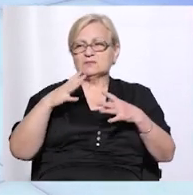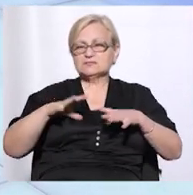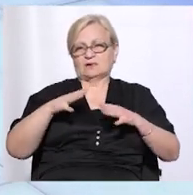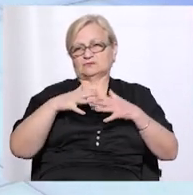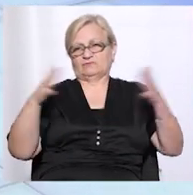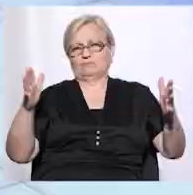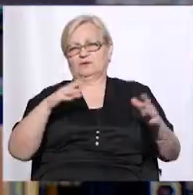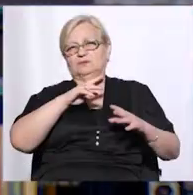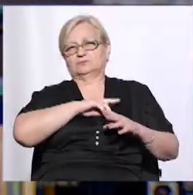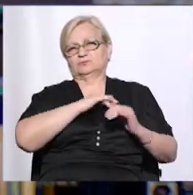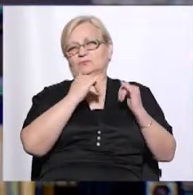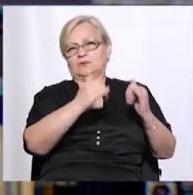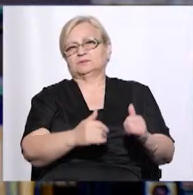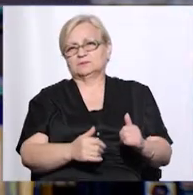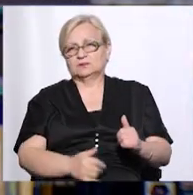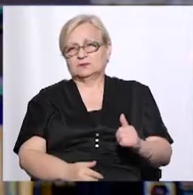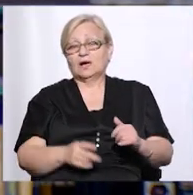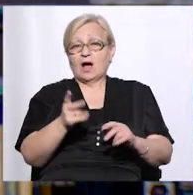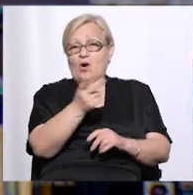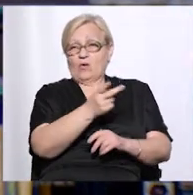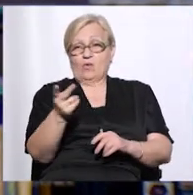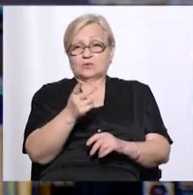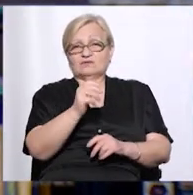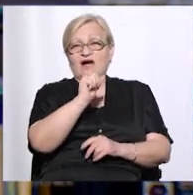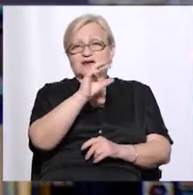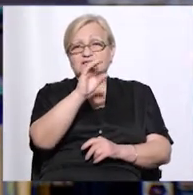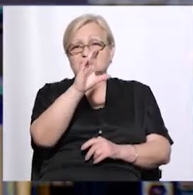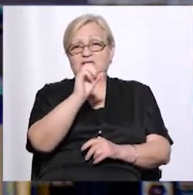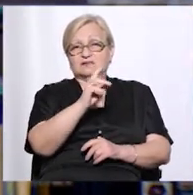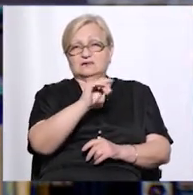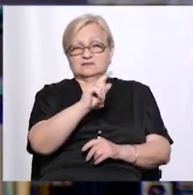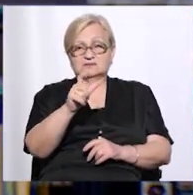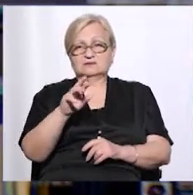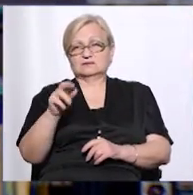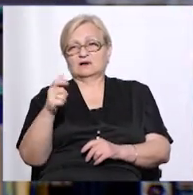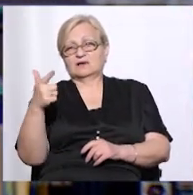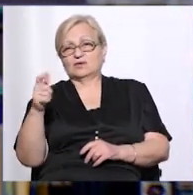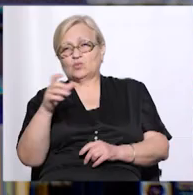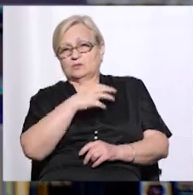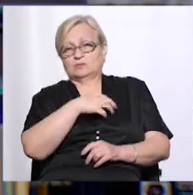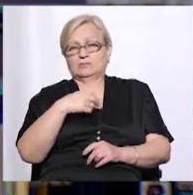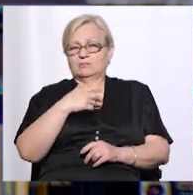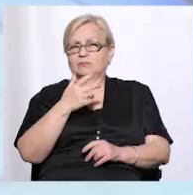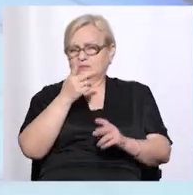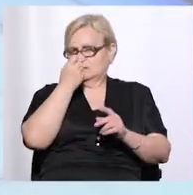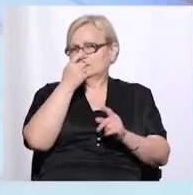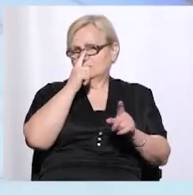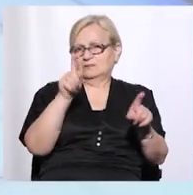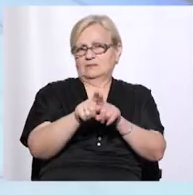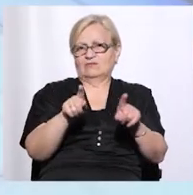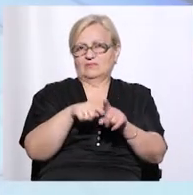რაყიფი, მტერი ერთმანეთის ღირსებით, არსაკიძე და გიორგი ძალიან გვანან ერთმანეთს. გახსოვთ ის